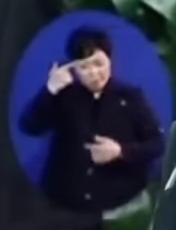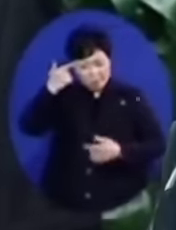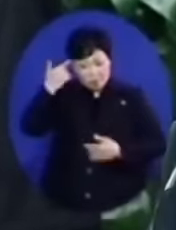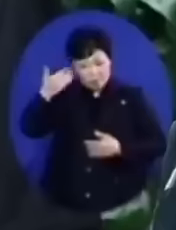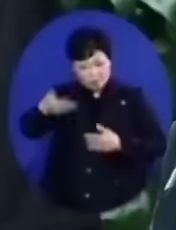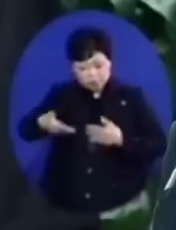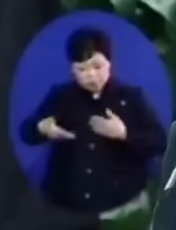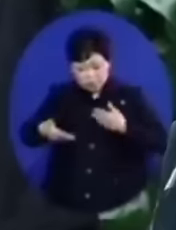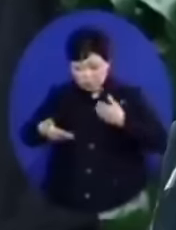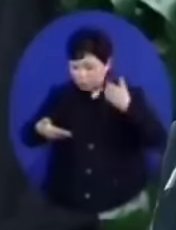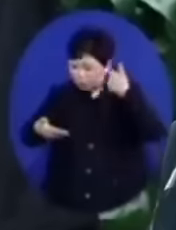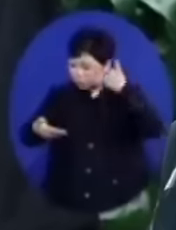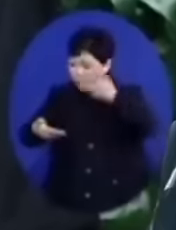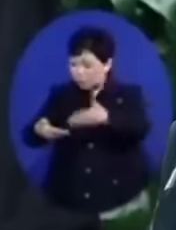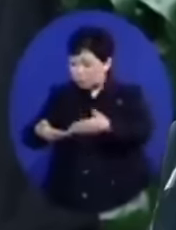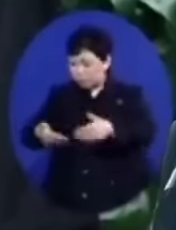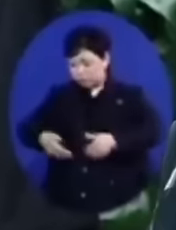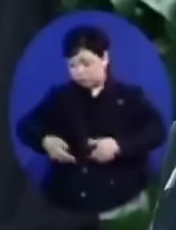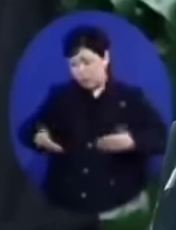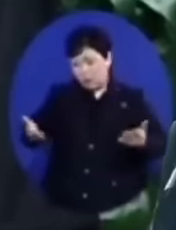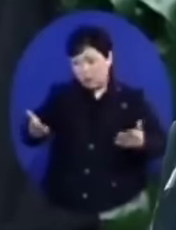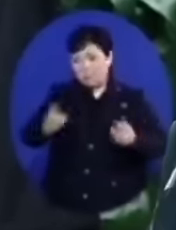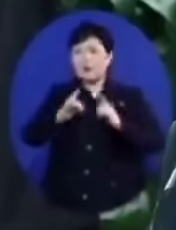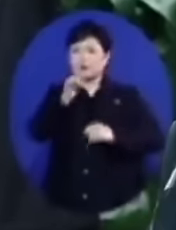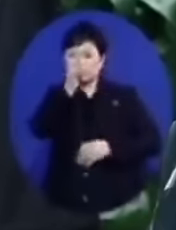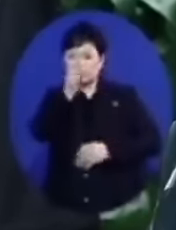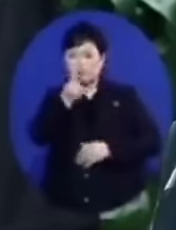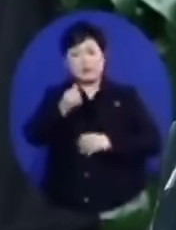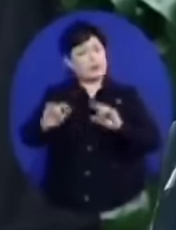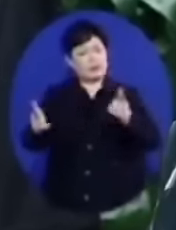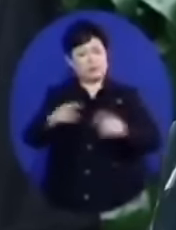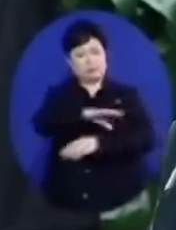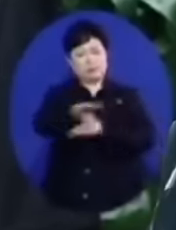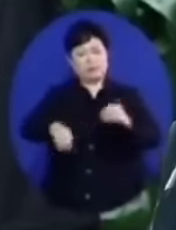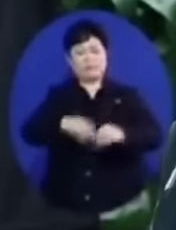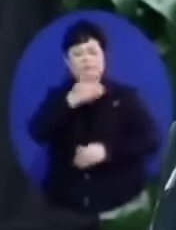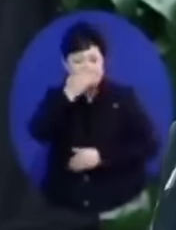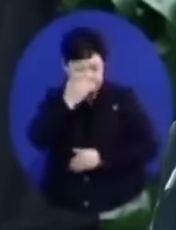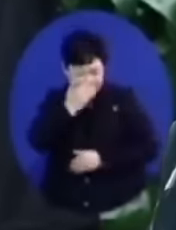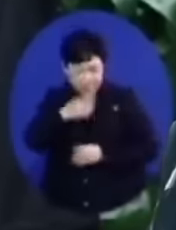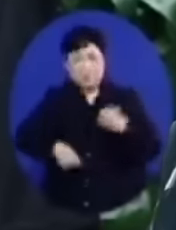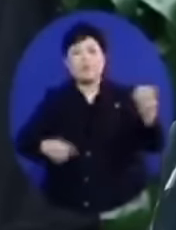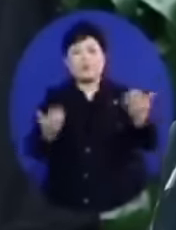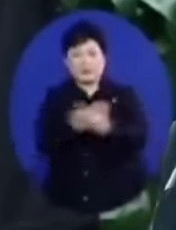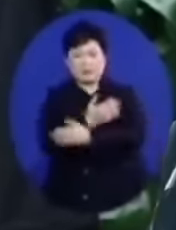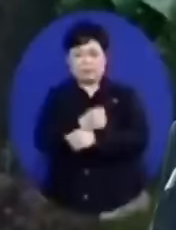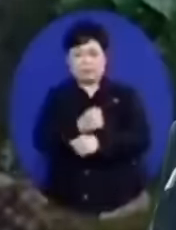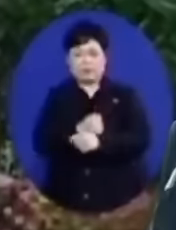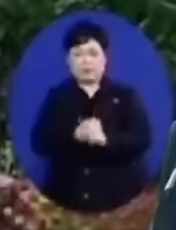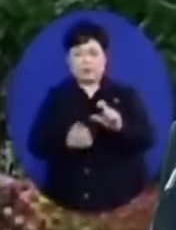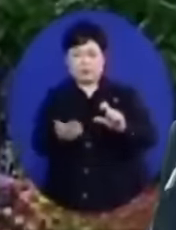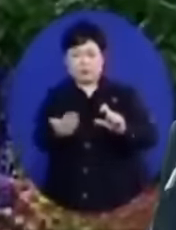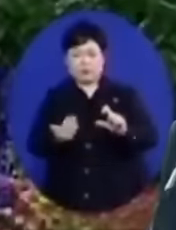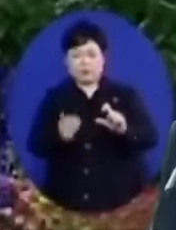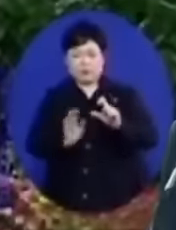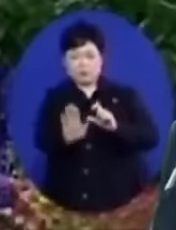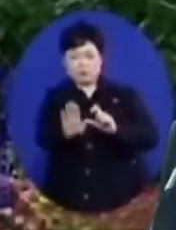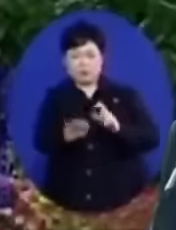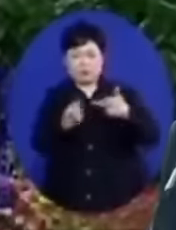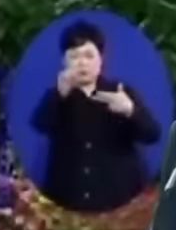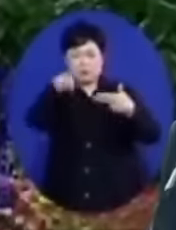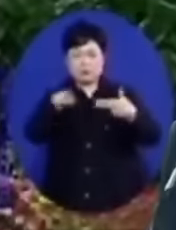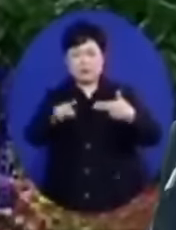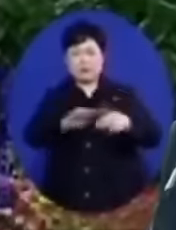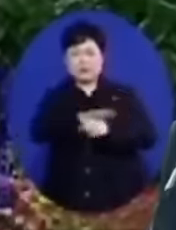있지요. 그러나 그 결과는 버림당하는 것입니다. 고린도후서 7장 1절에 사랑하는 자들아 이 약속을